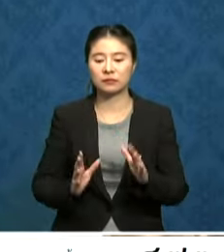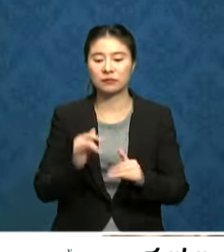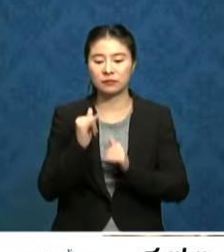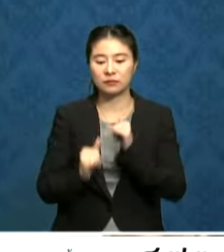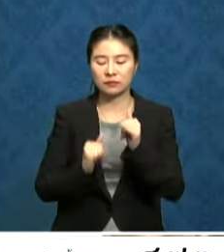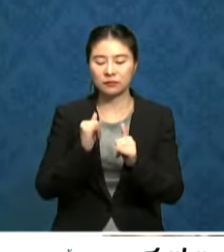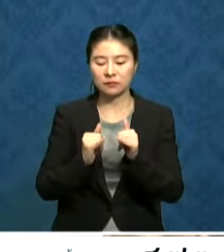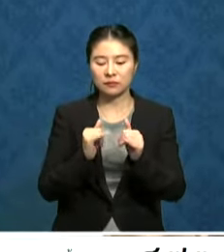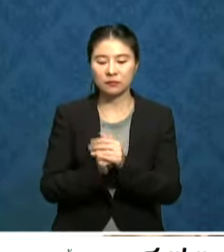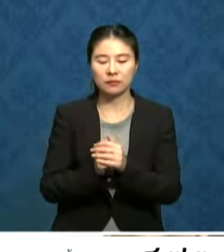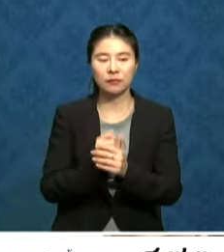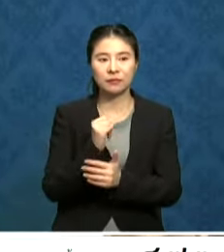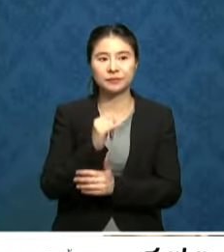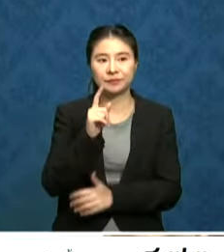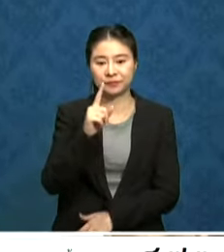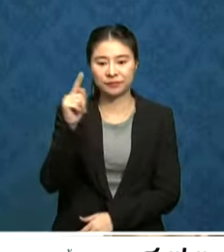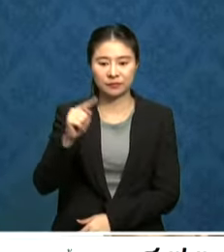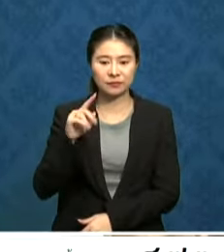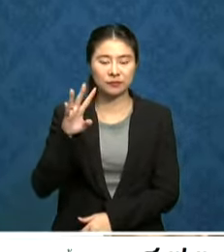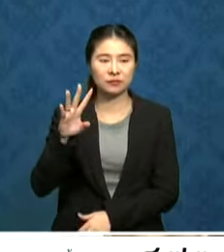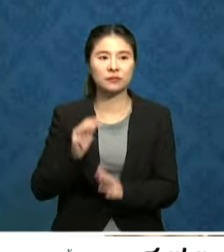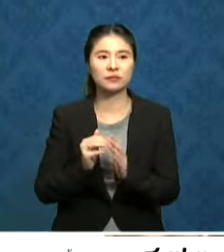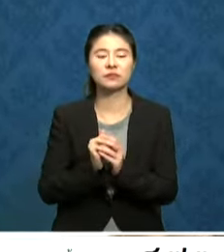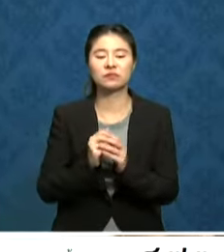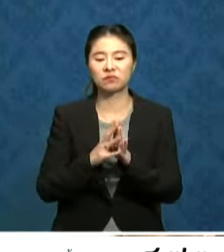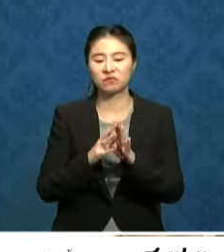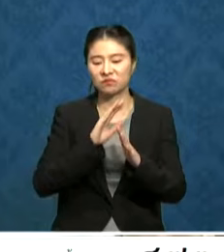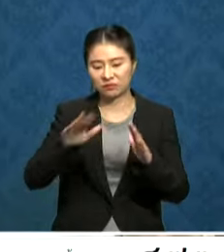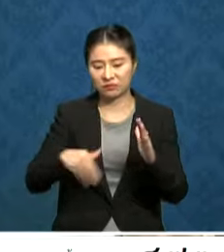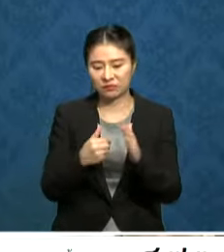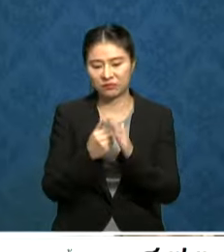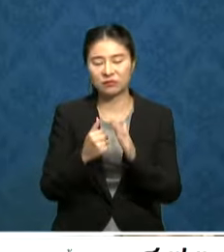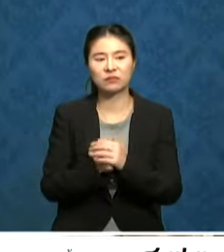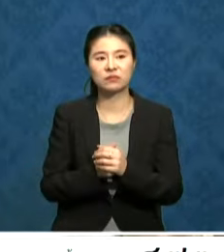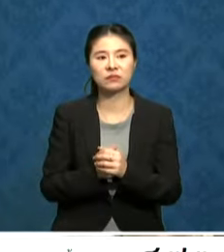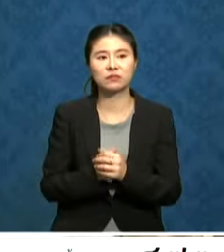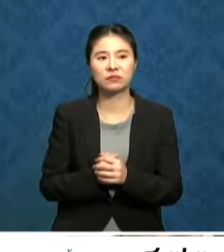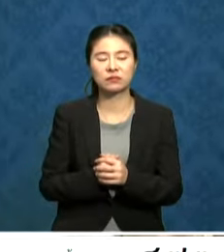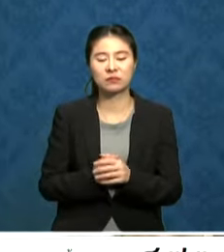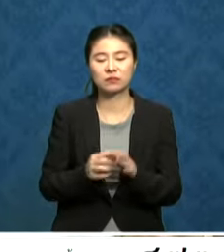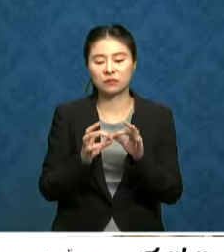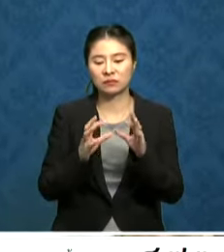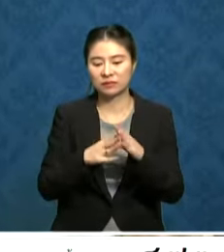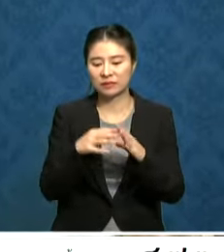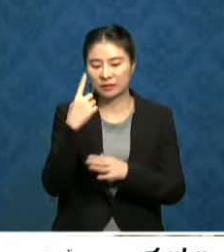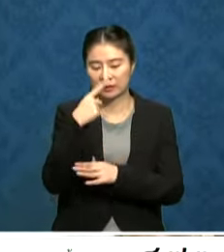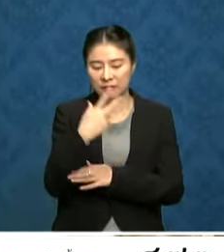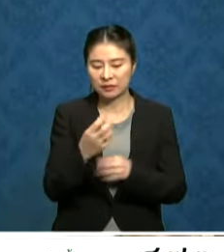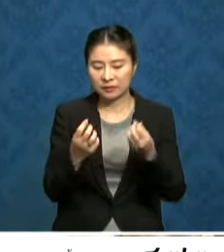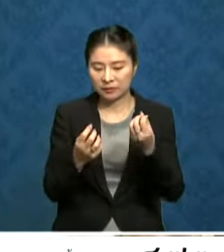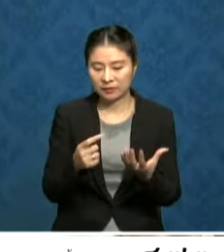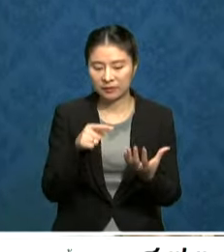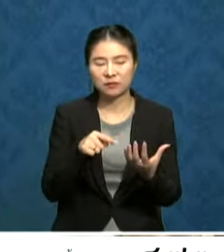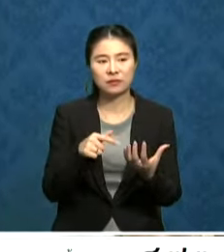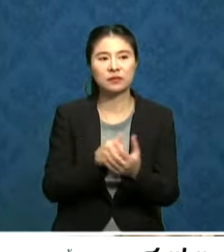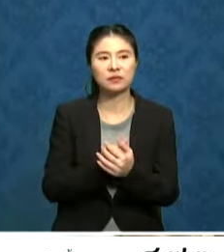เสียงไม่ต่ำกว่า 1ใน 4ของผู้มีสิทธิ์ออกเสียงและให้ใช้เสียงข้างมากของผู้มาออกเสียงโดย